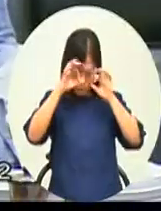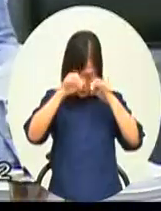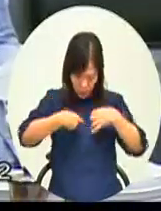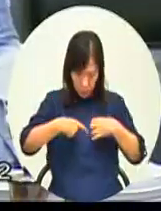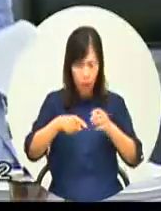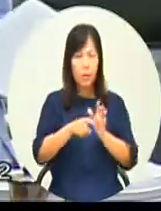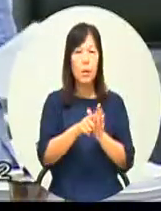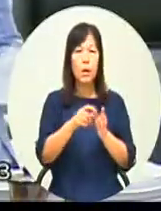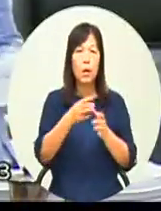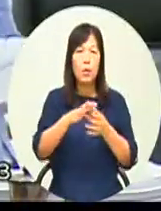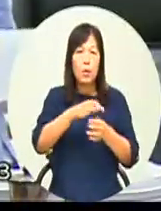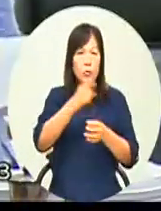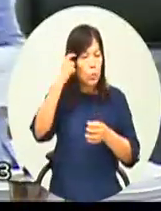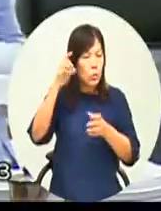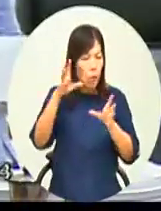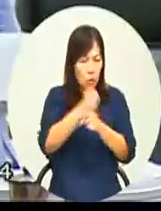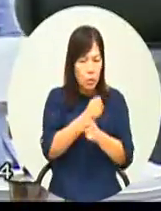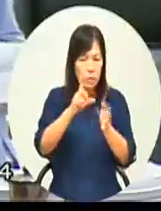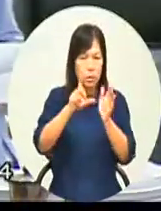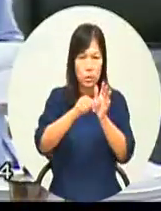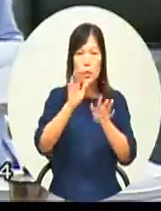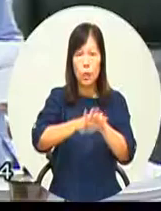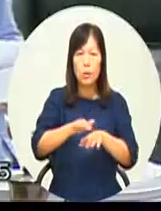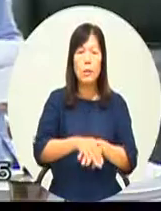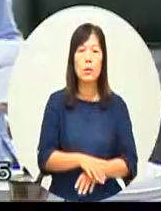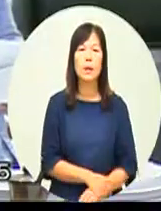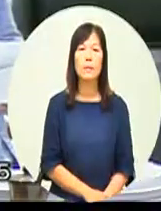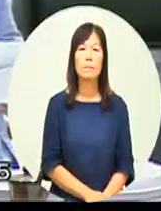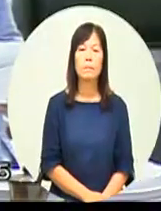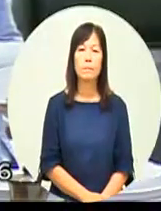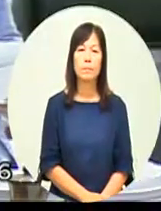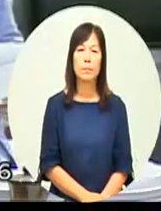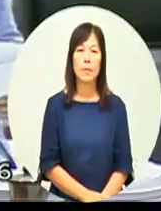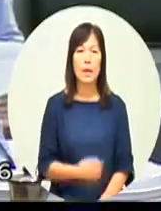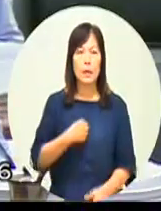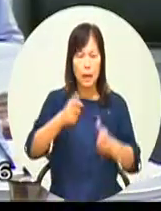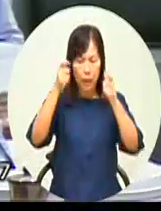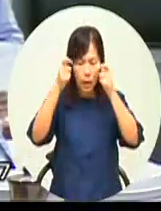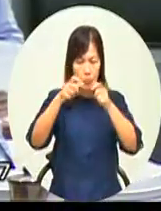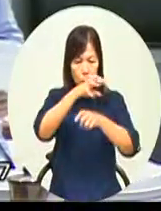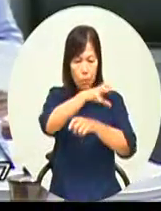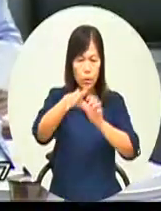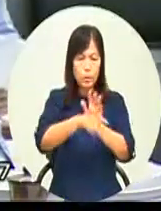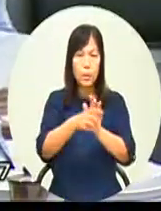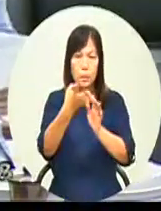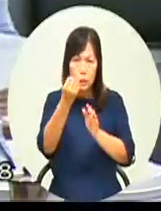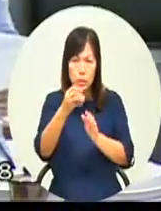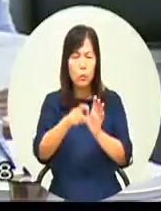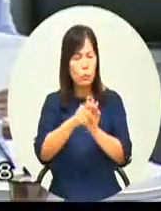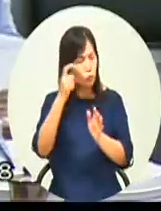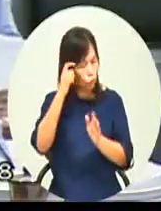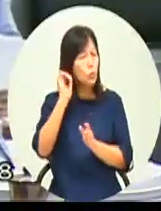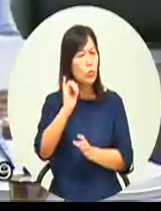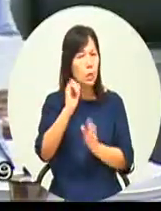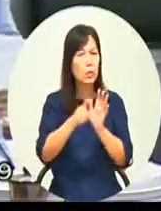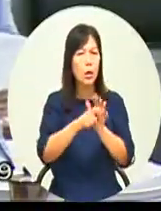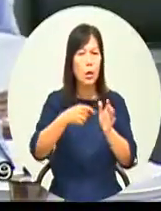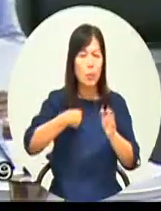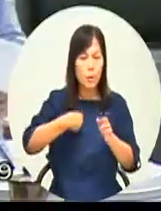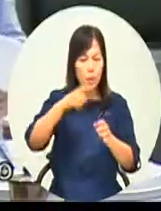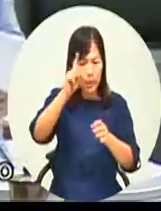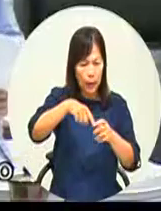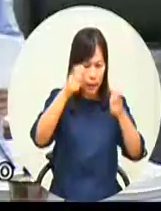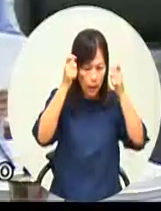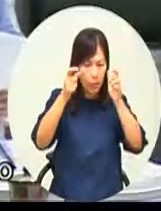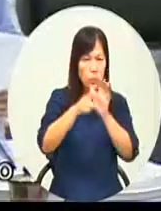样子的话我觉得会失去一些的机会。那高雄市的几个景点没有错，我们都觉得去到来到高